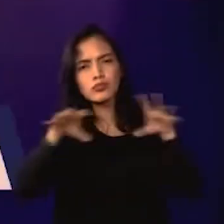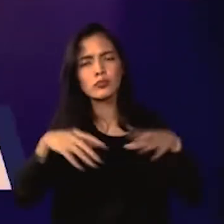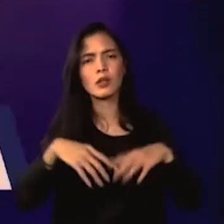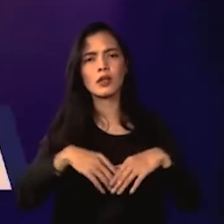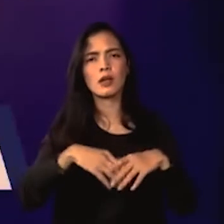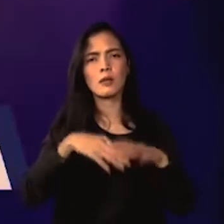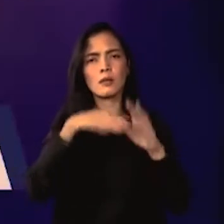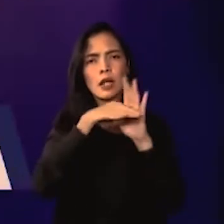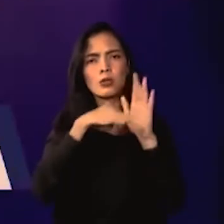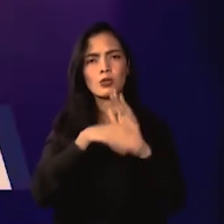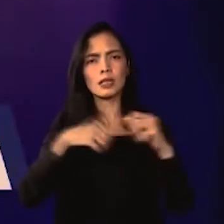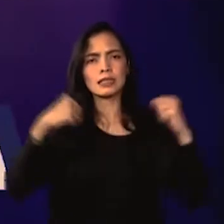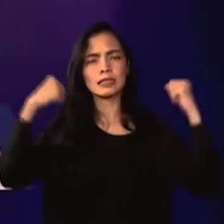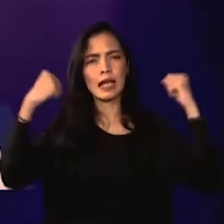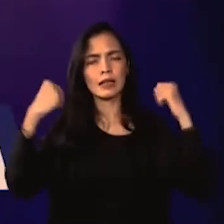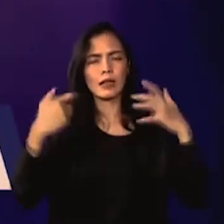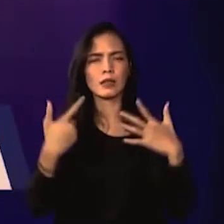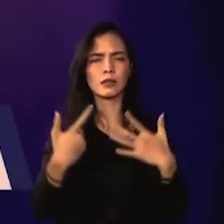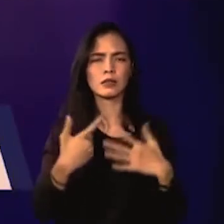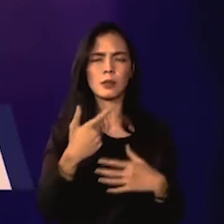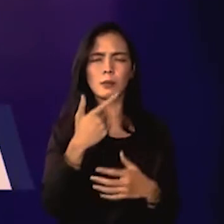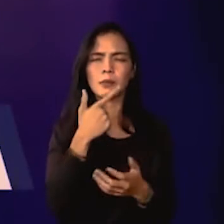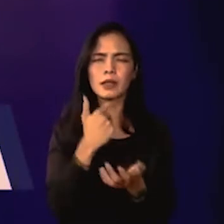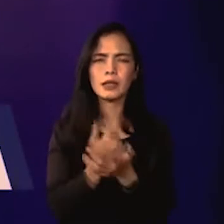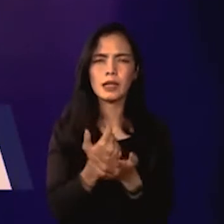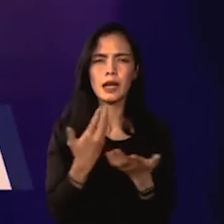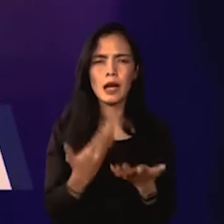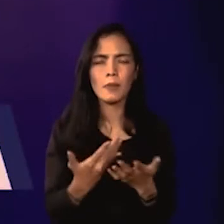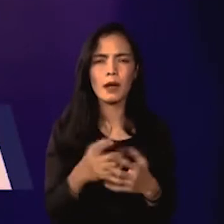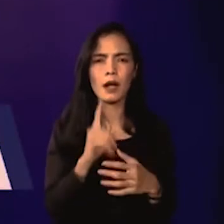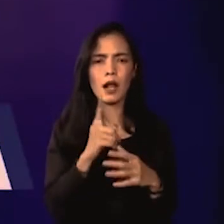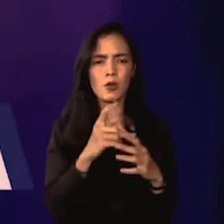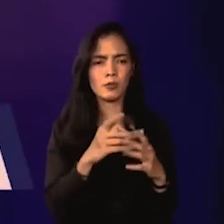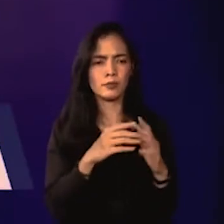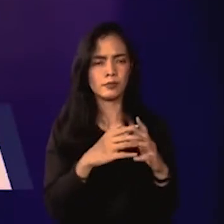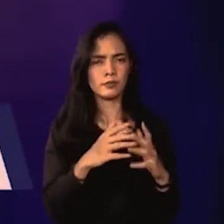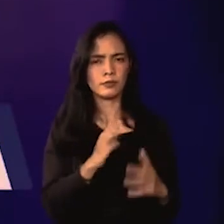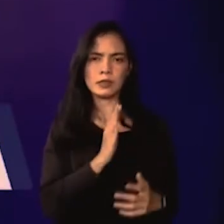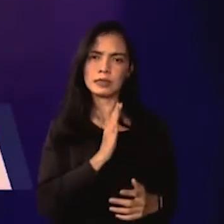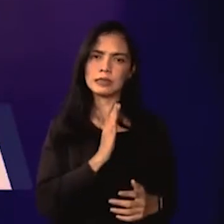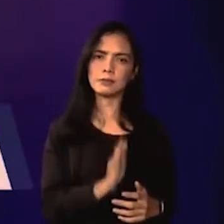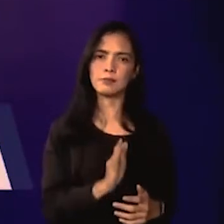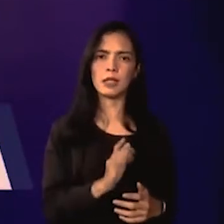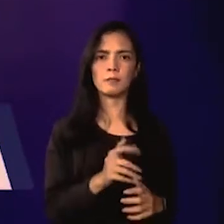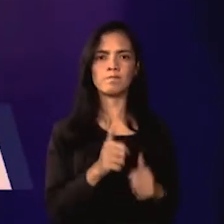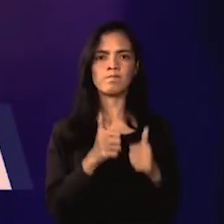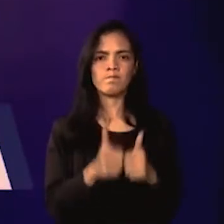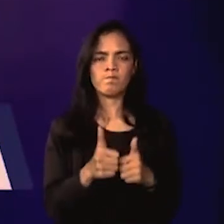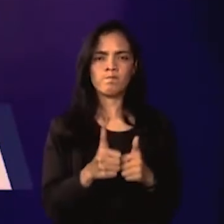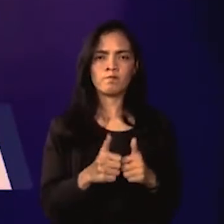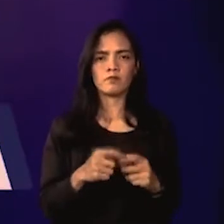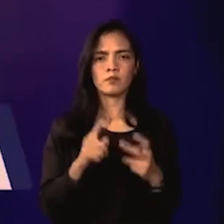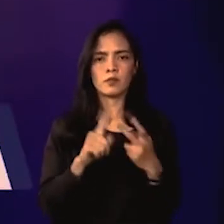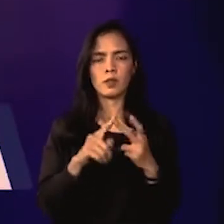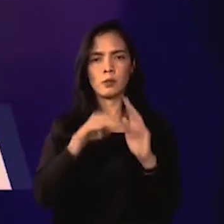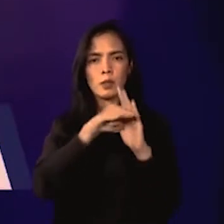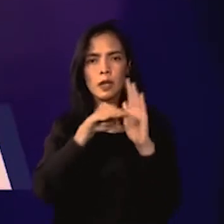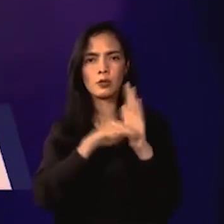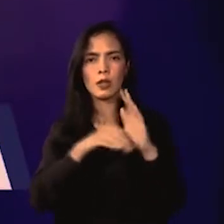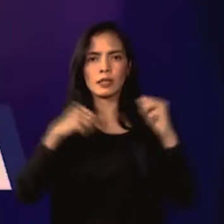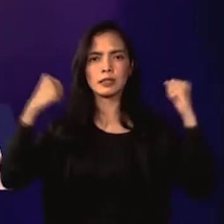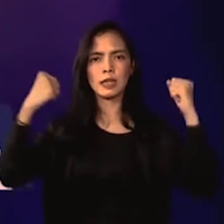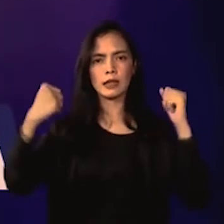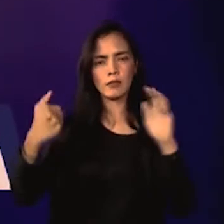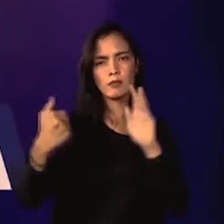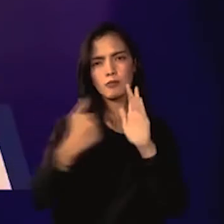kesehatan dengan sangat ketat. Kuncinya adalah ketika kita disiplin, ya, kita selalu patuh pada protokol